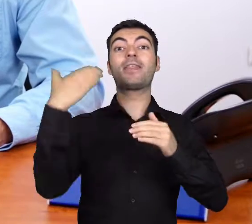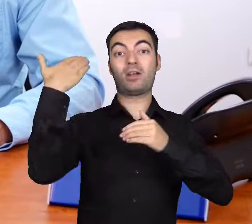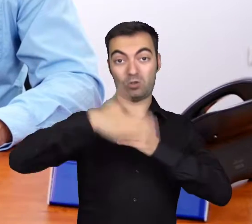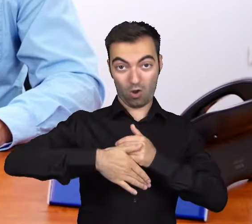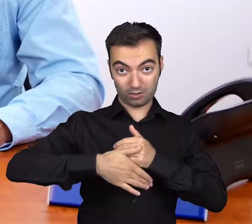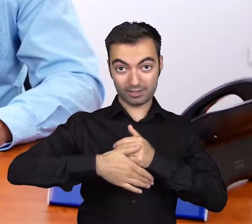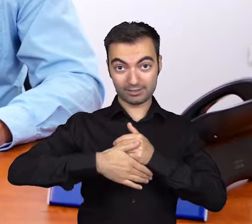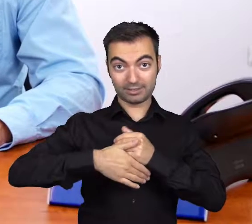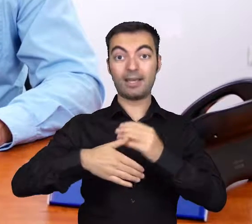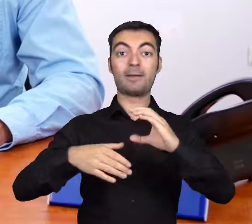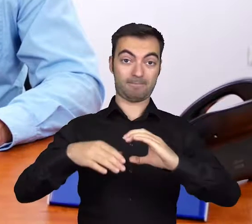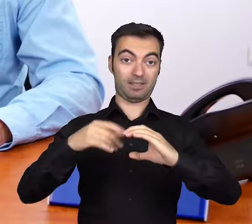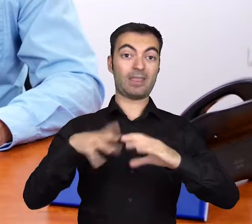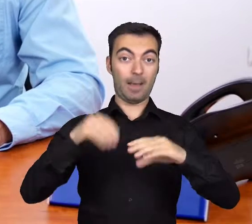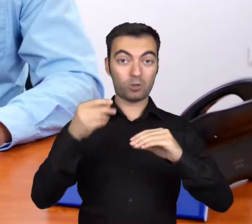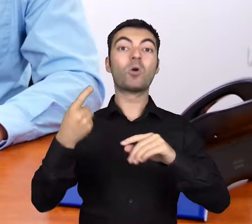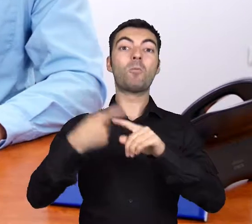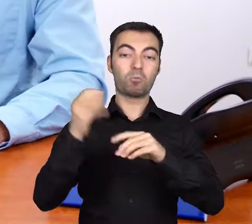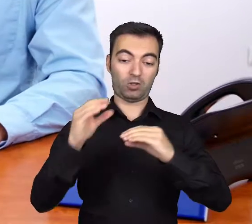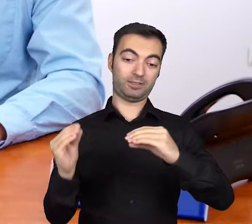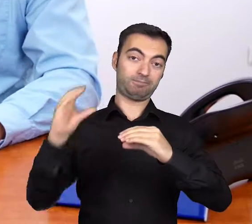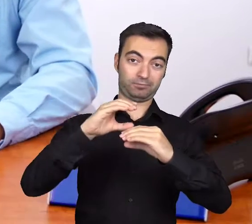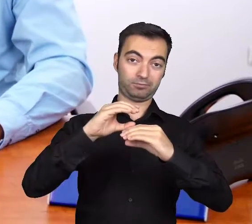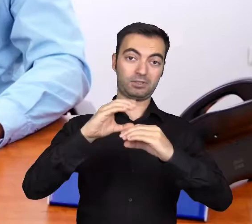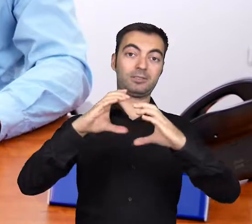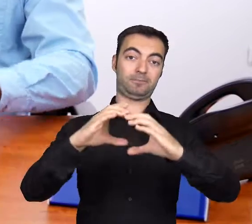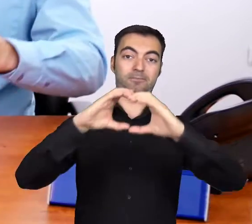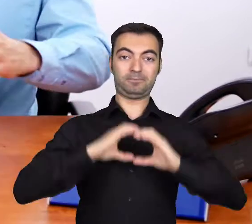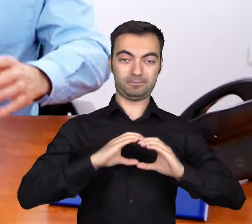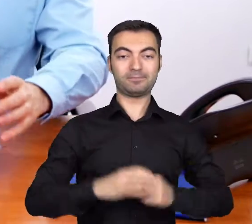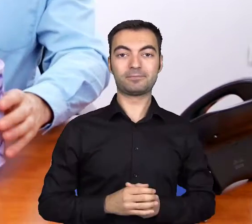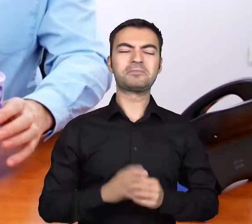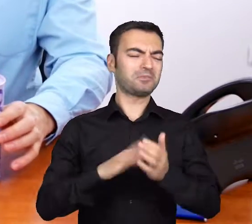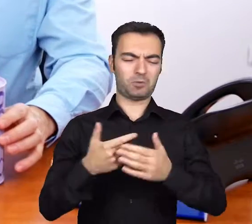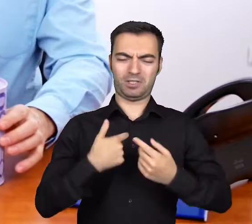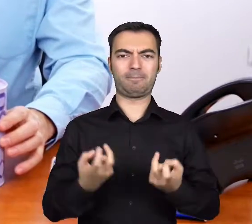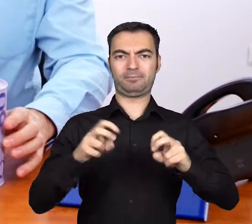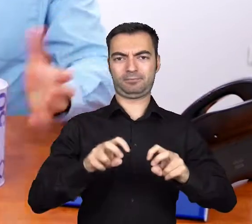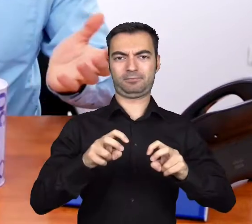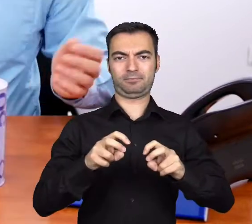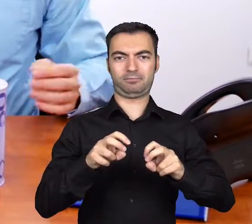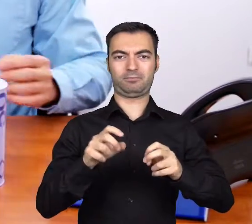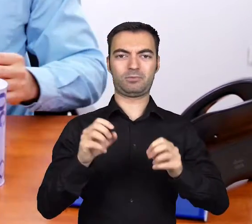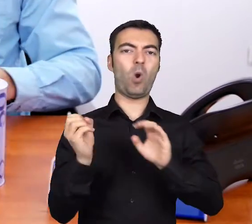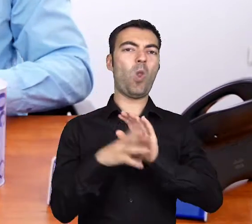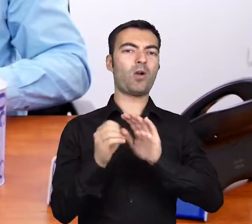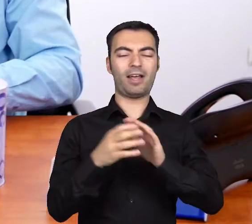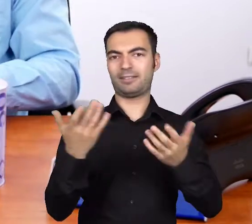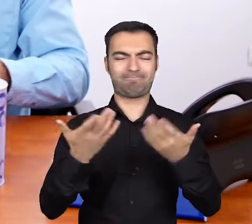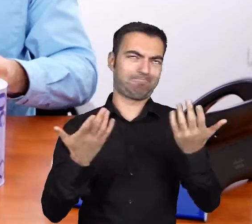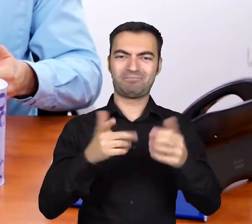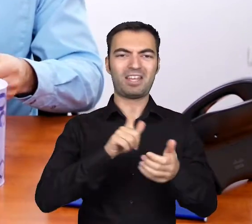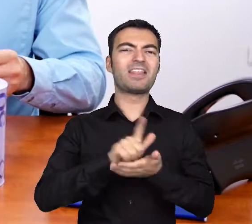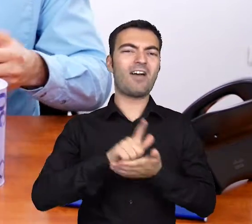i wypłacane wraz z kapitałem. Załóżmy, że ja sobie zakładam lokatę